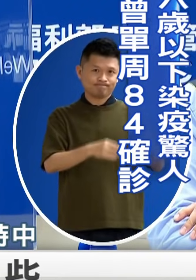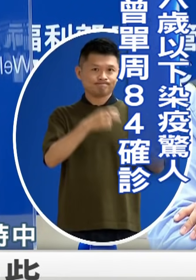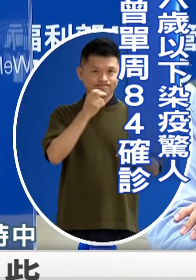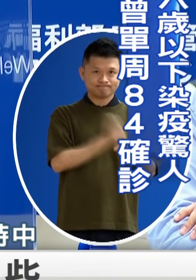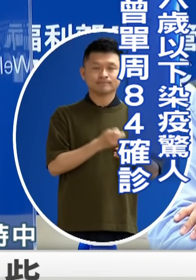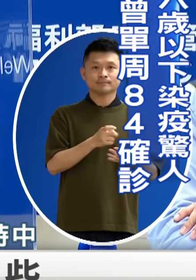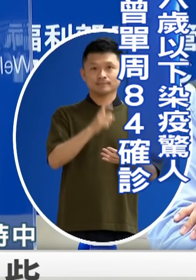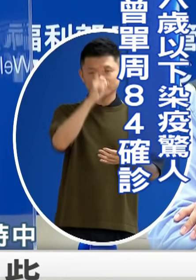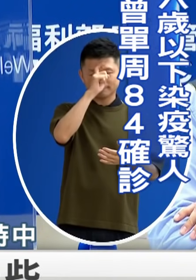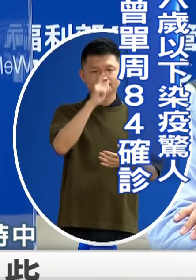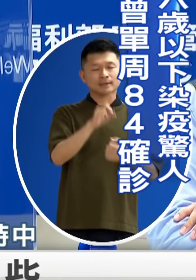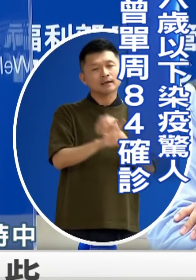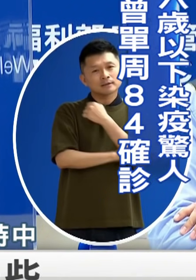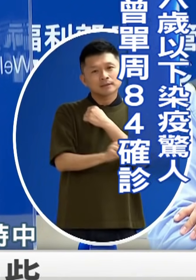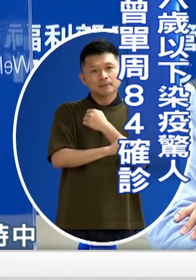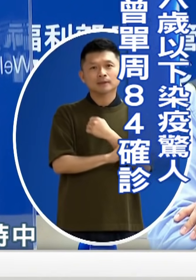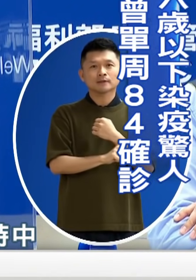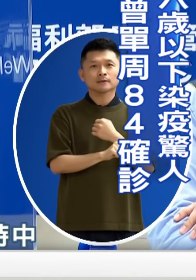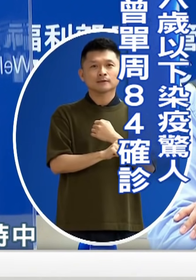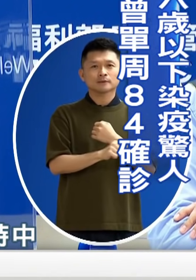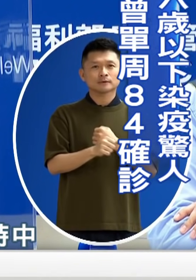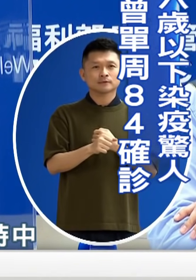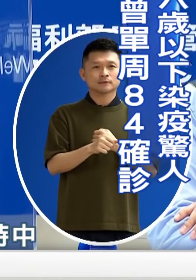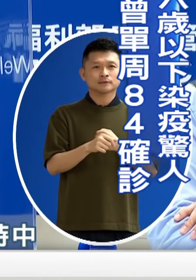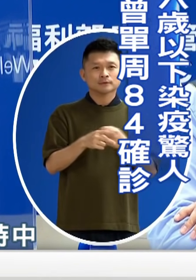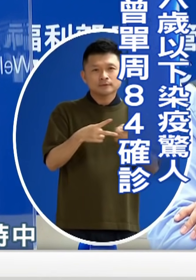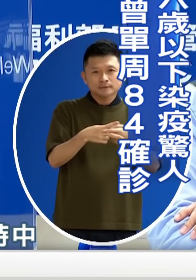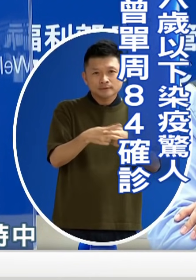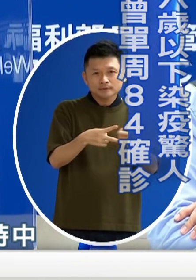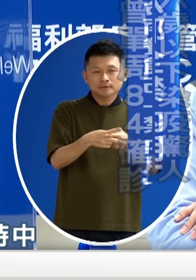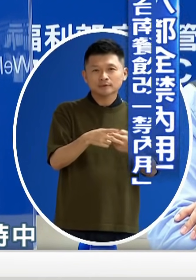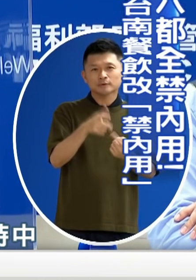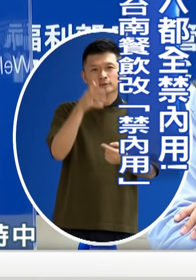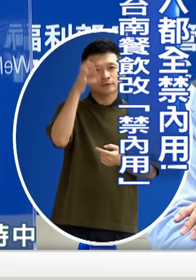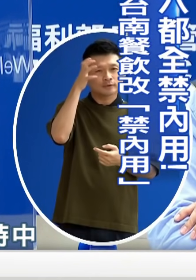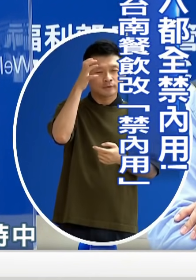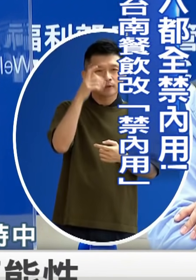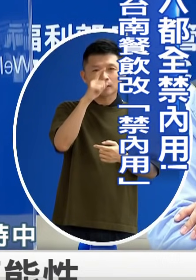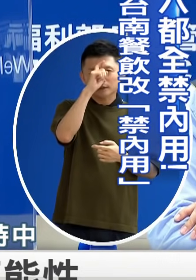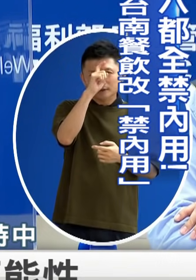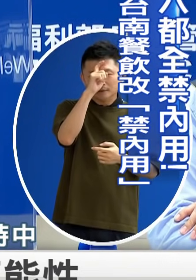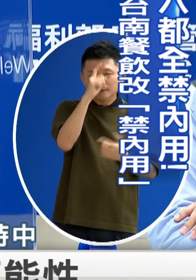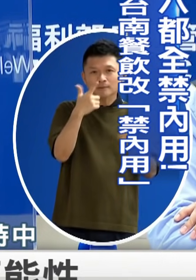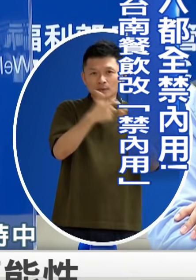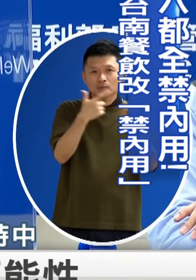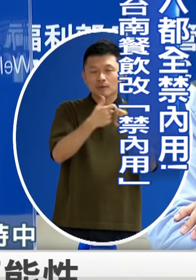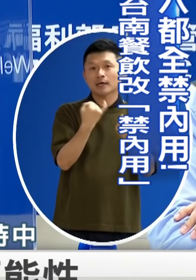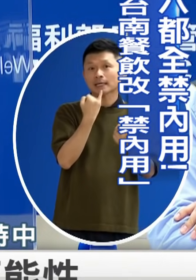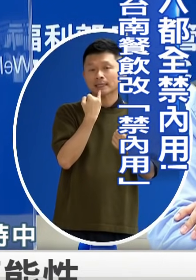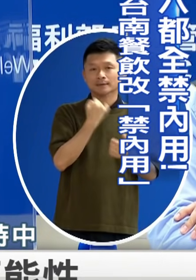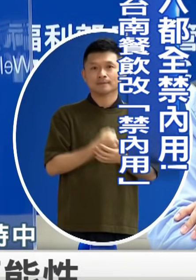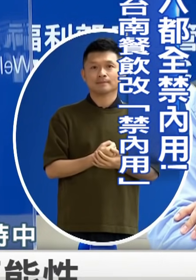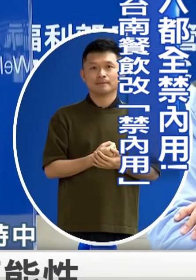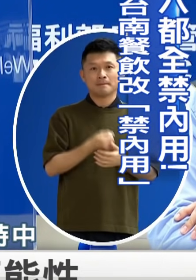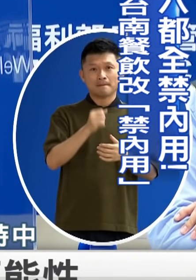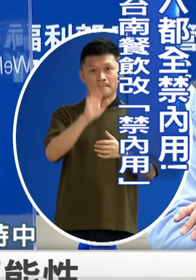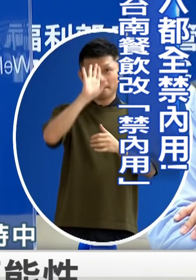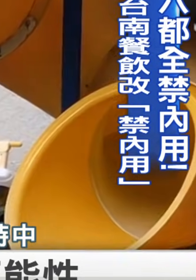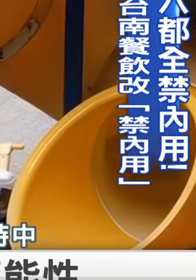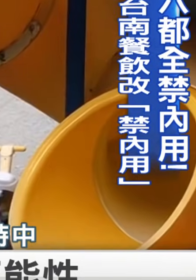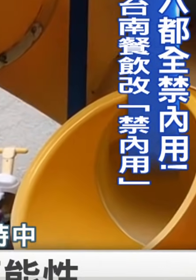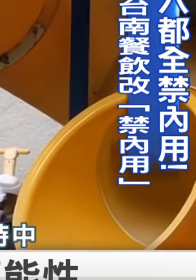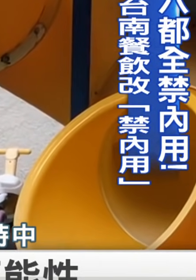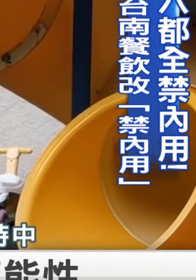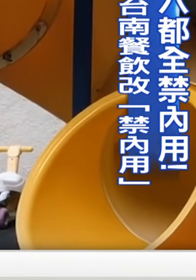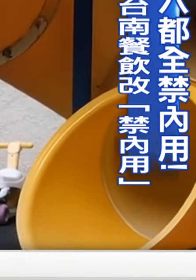让大家起码可以满足一些非常非常小的一个希望。那也不要增加太多染疫的可能